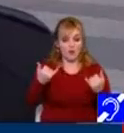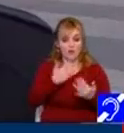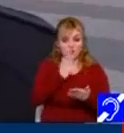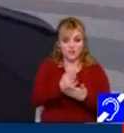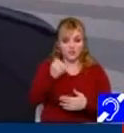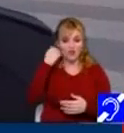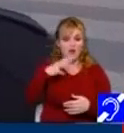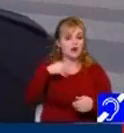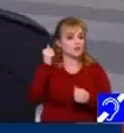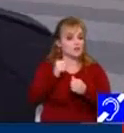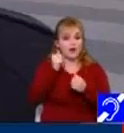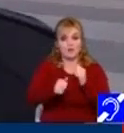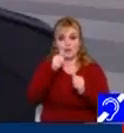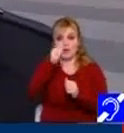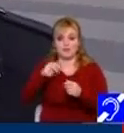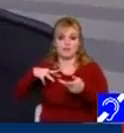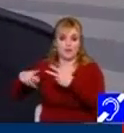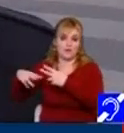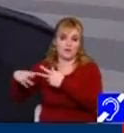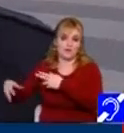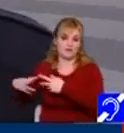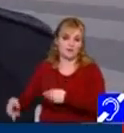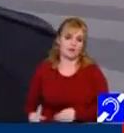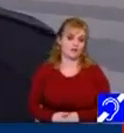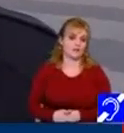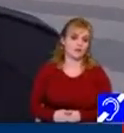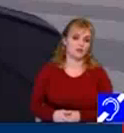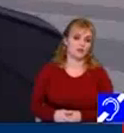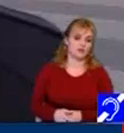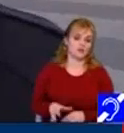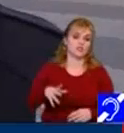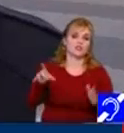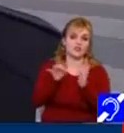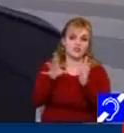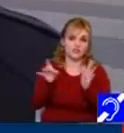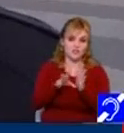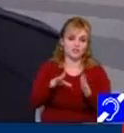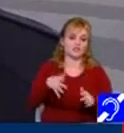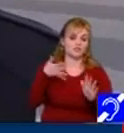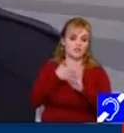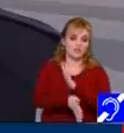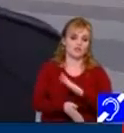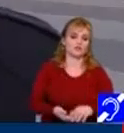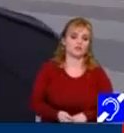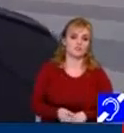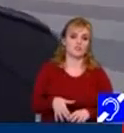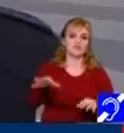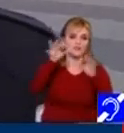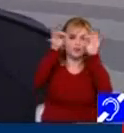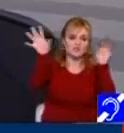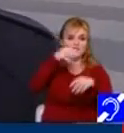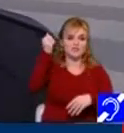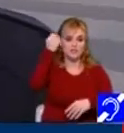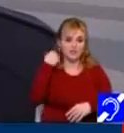practic lunar, le schimbăm. Au o perioadă de viață foarte mică și sigur, rețelele sunt vechi și nu permit capacitatea sau tensiunea pe